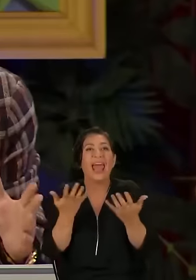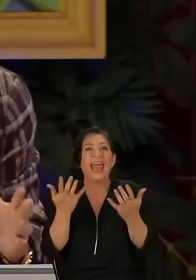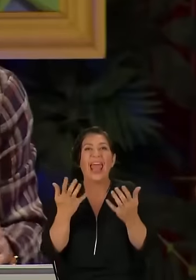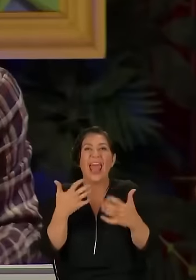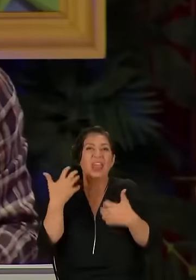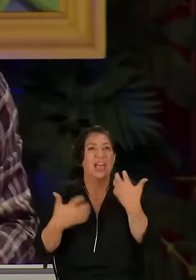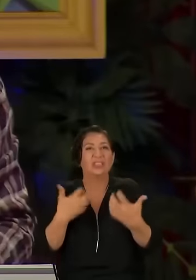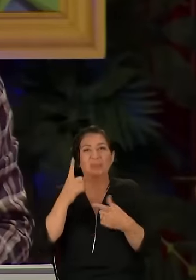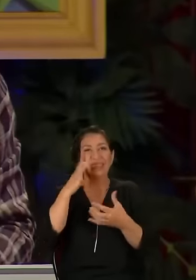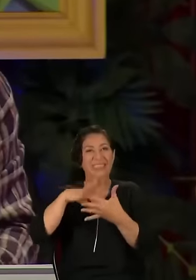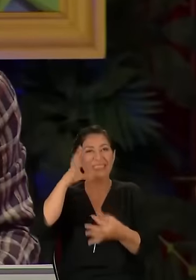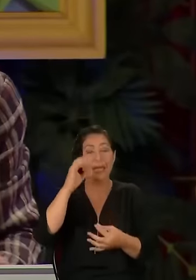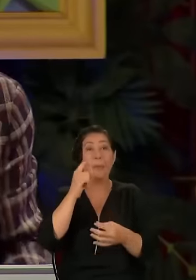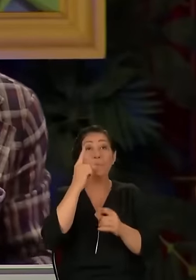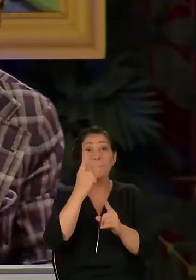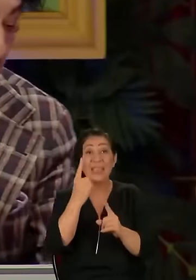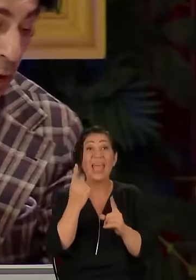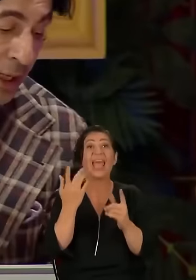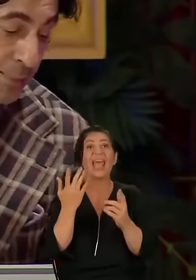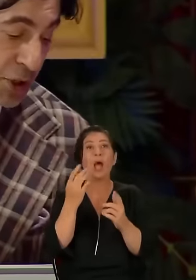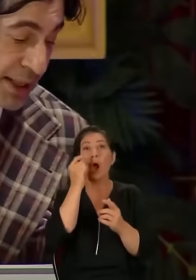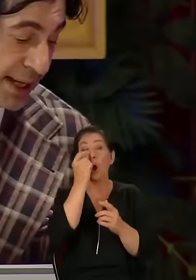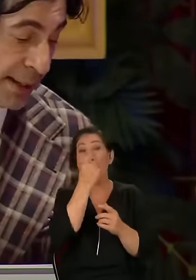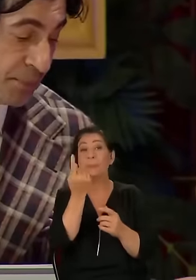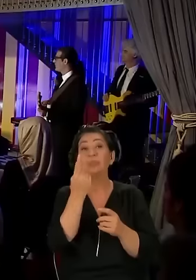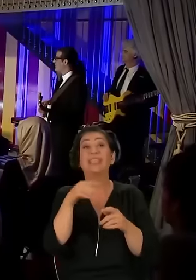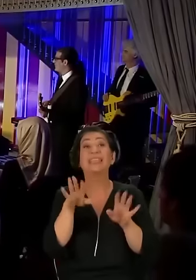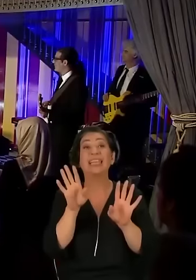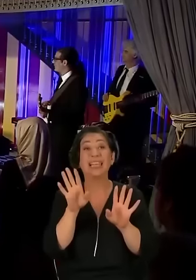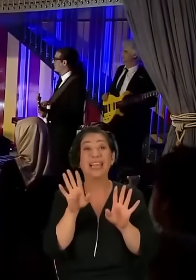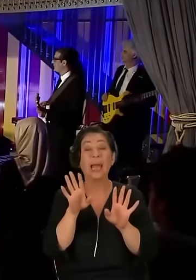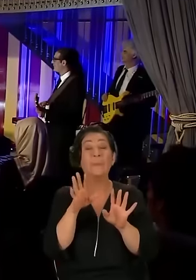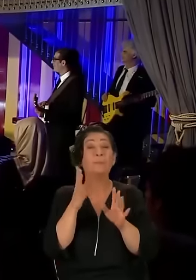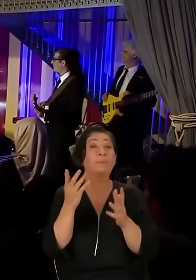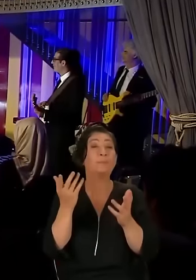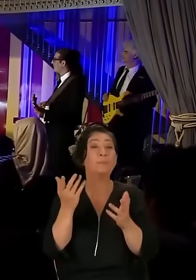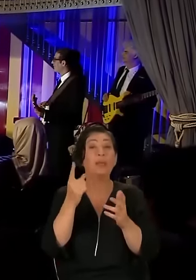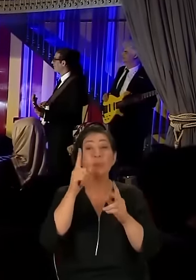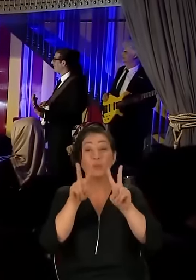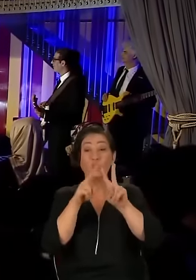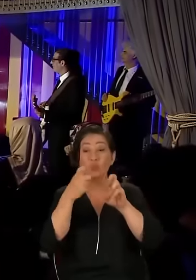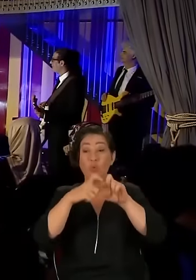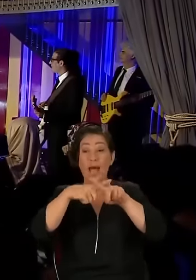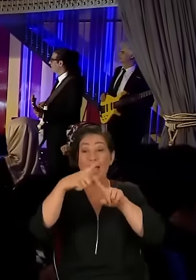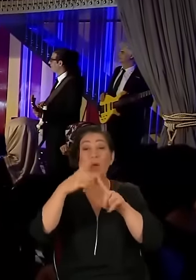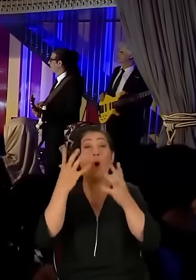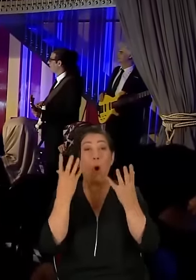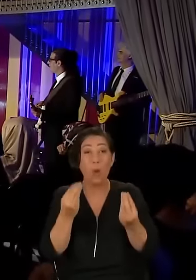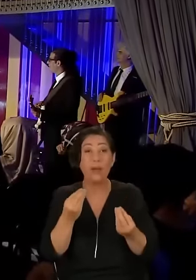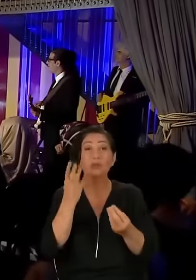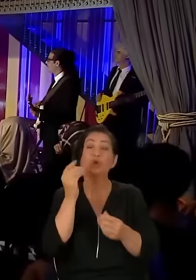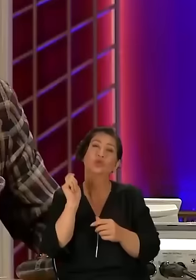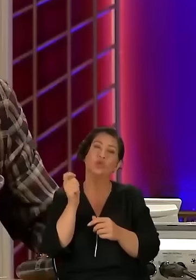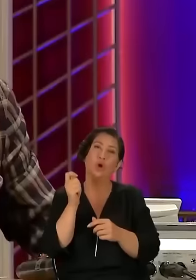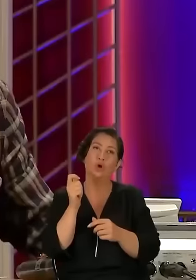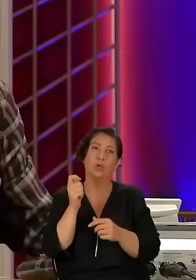O kadar enerjik bir insan. Bir de tabii kolay bir şey değil. Yani bir Murat Övüç olabilmek çok